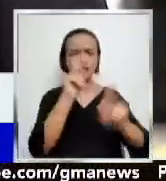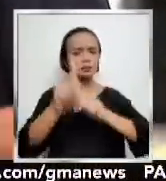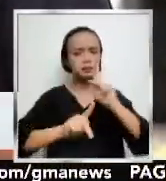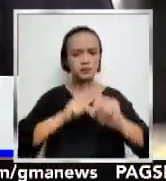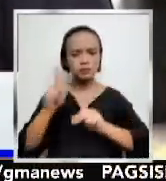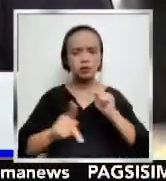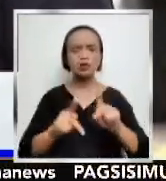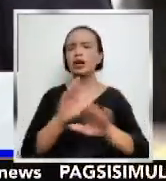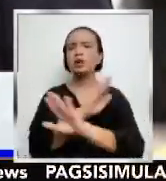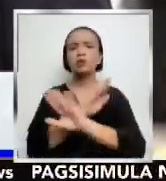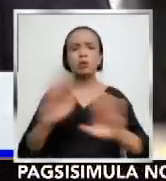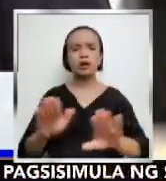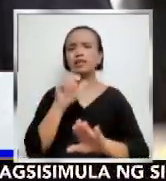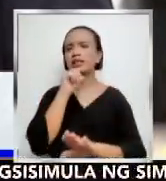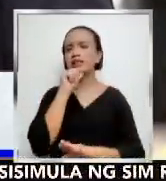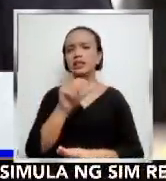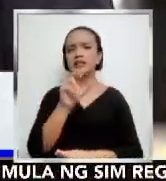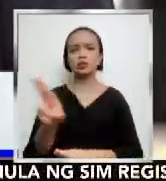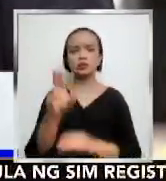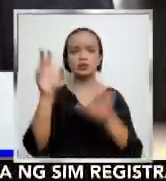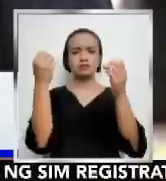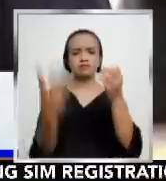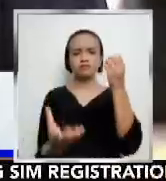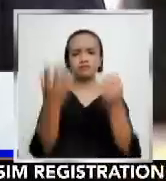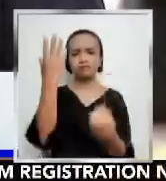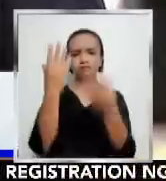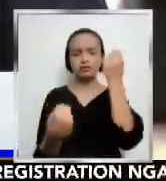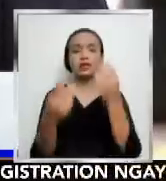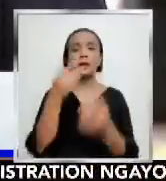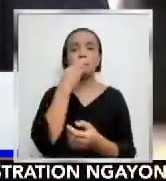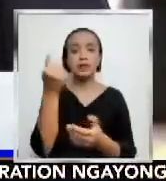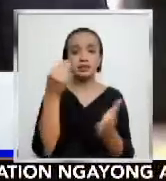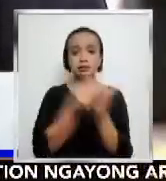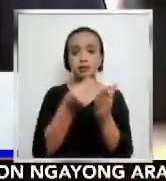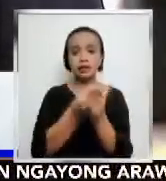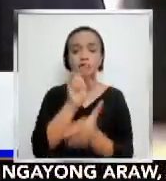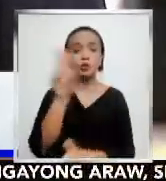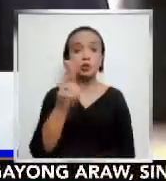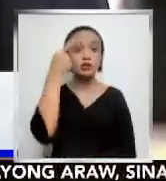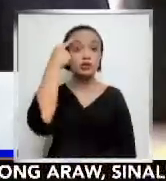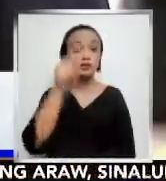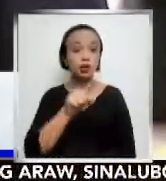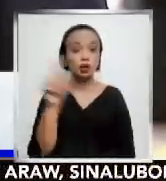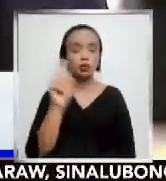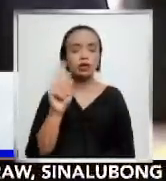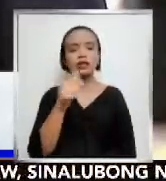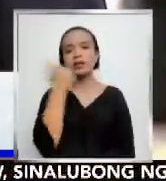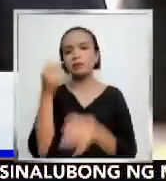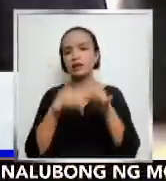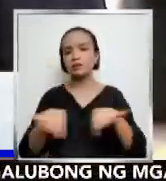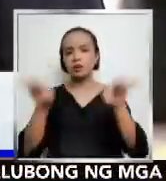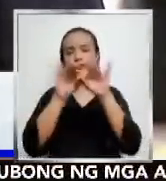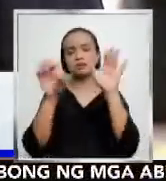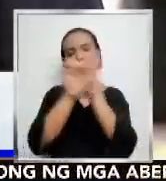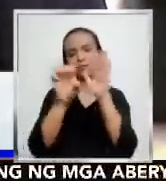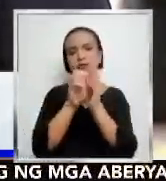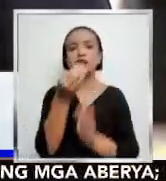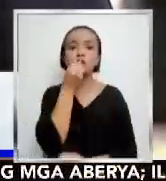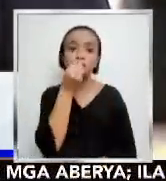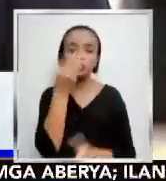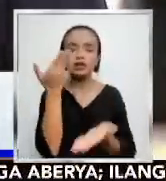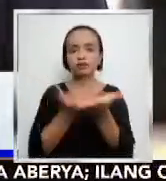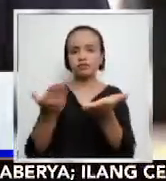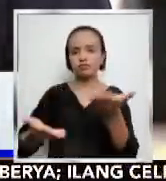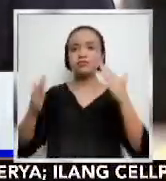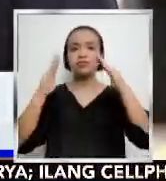na po sa paputok. At sa halip, gamitin na lang ang perang pambili nito sa mas kabuluhang bagay gaya ng pagkain at mga gamit sa bahay na inyo